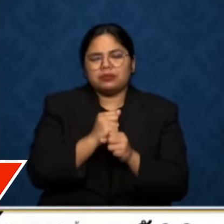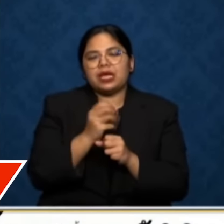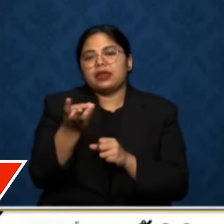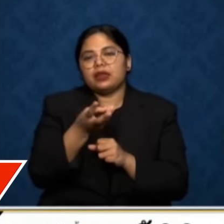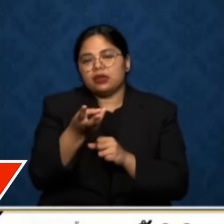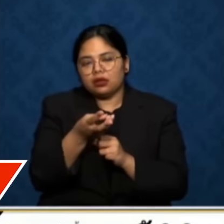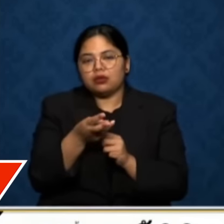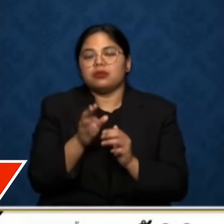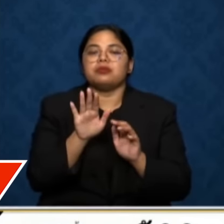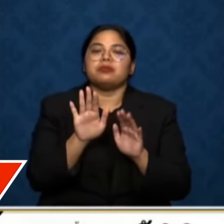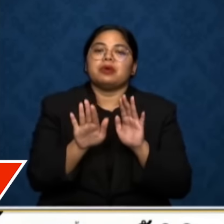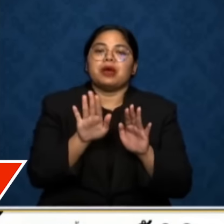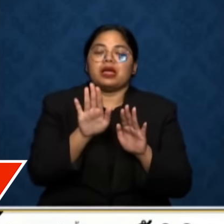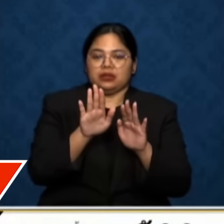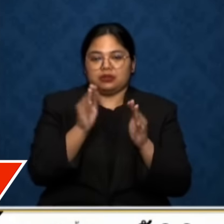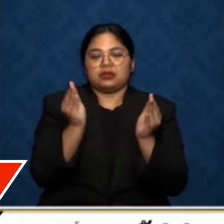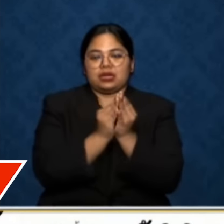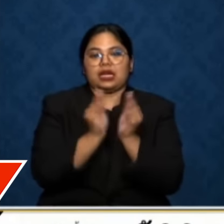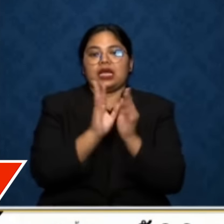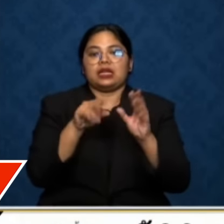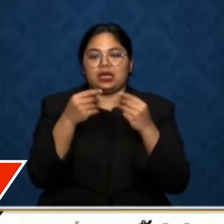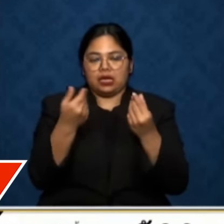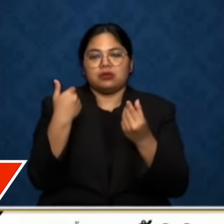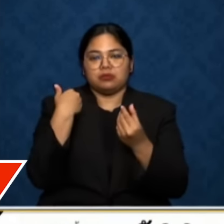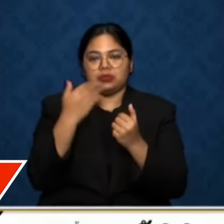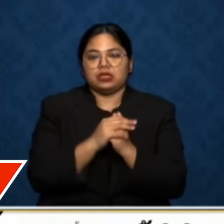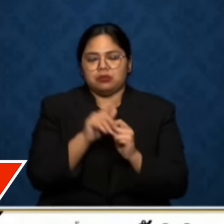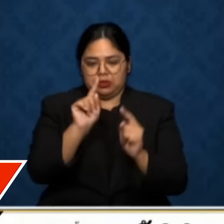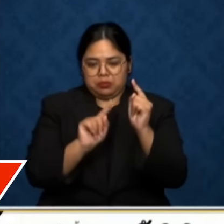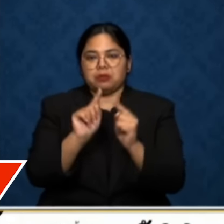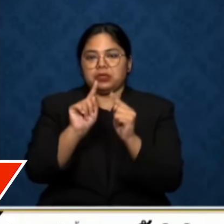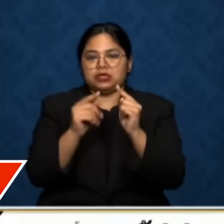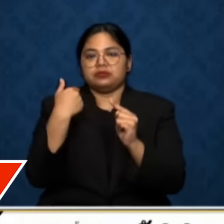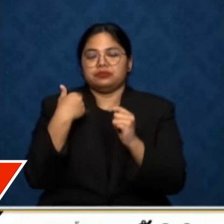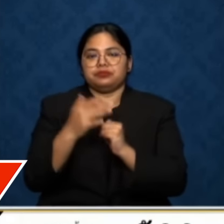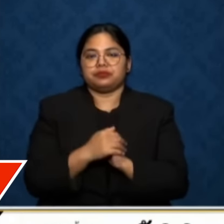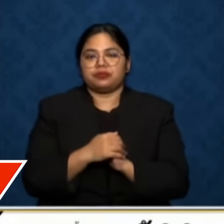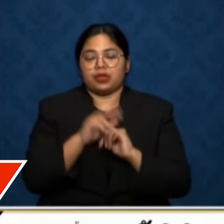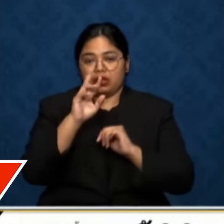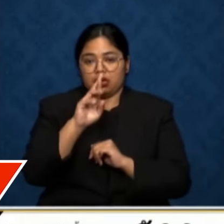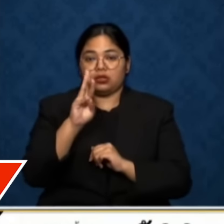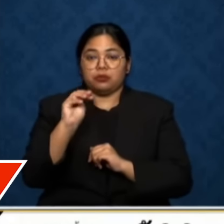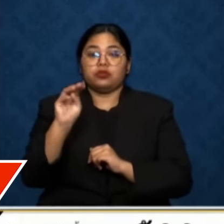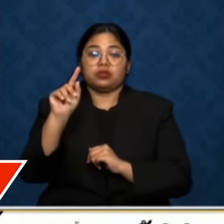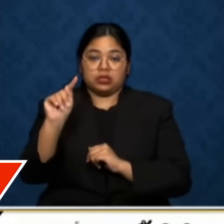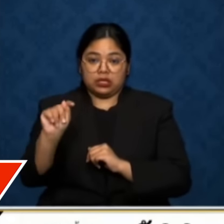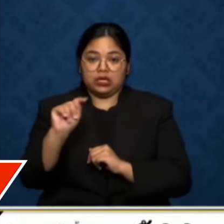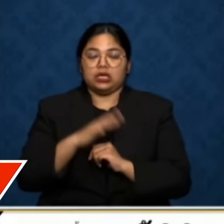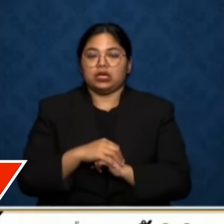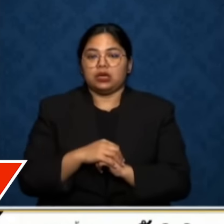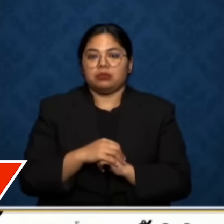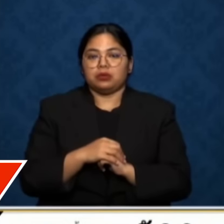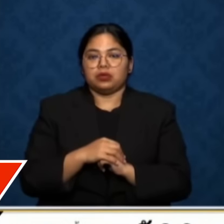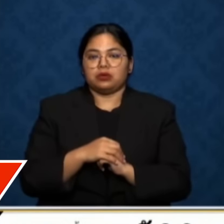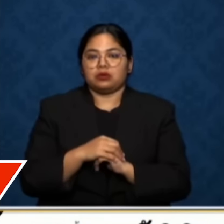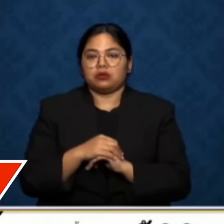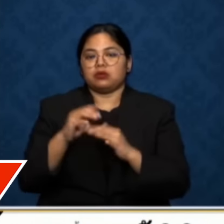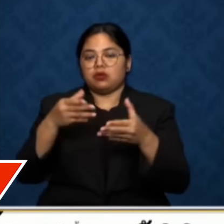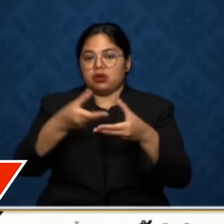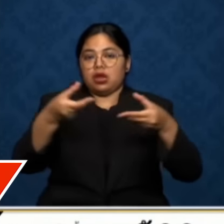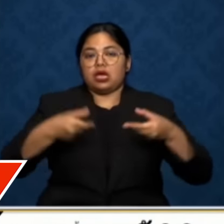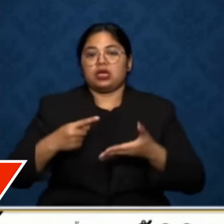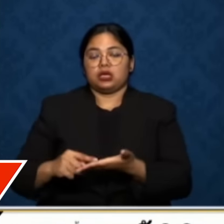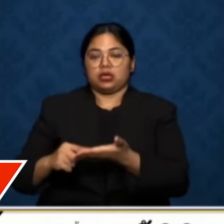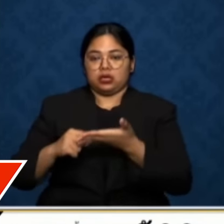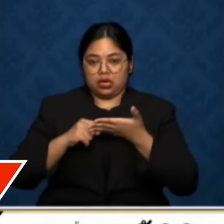ครับประเด็นก็คือว่าท่านรัฐมนตรีเนี่ยได้รับรายงานมาเมื่อสักครู่นี้ที่ท่านอภิธีนำส่ง